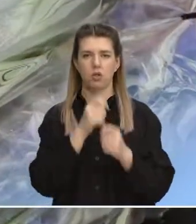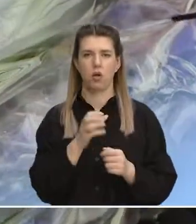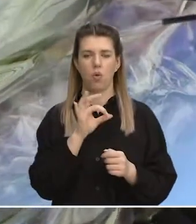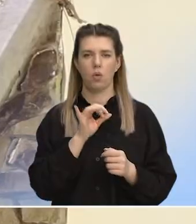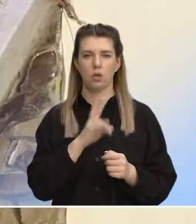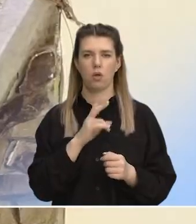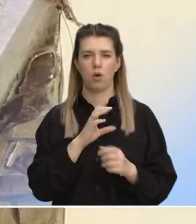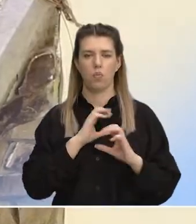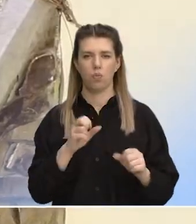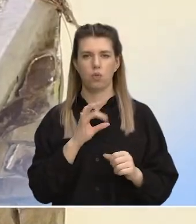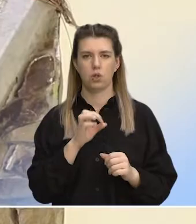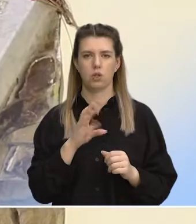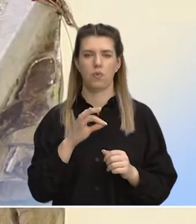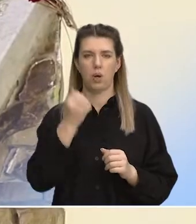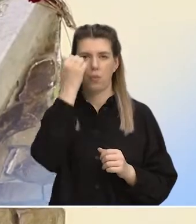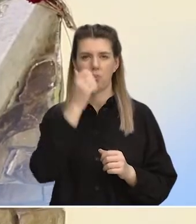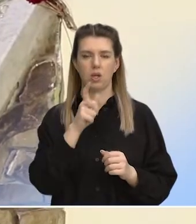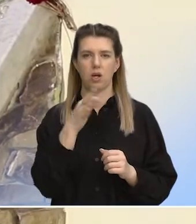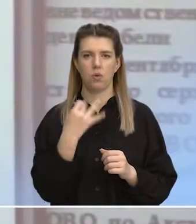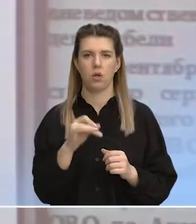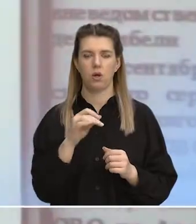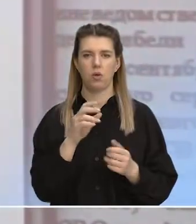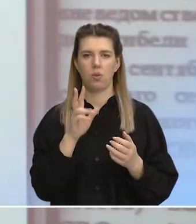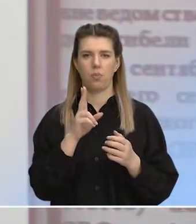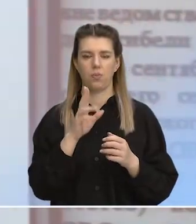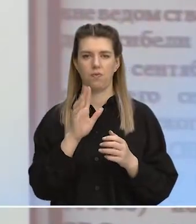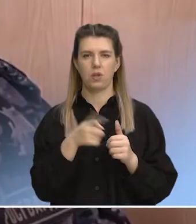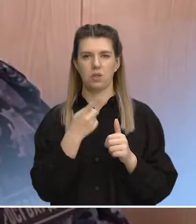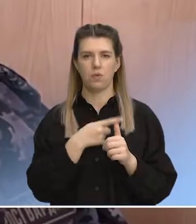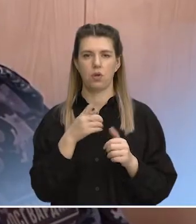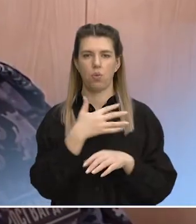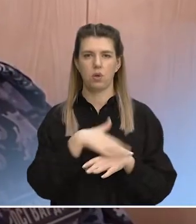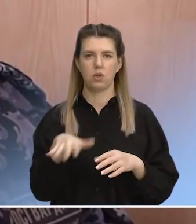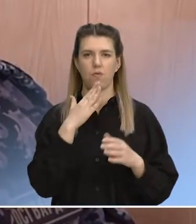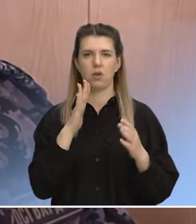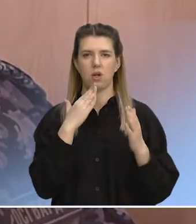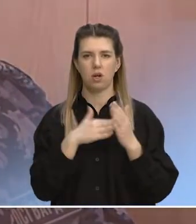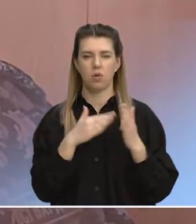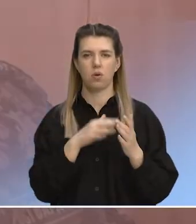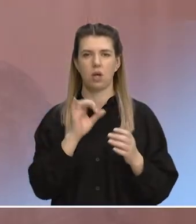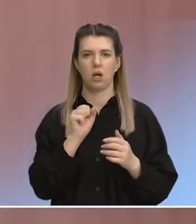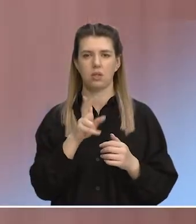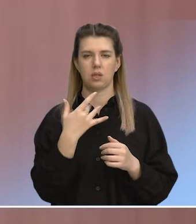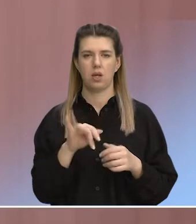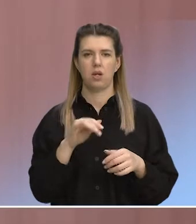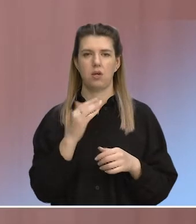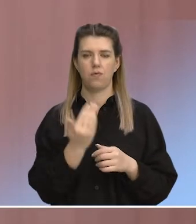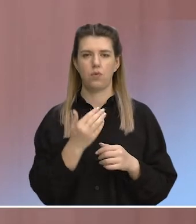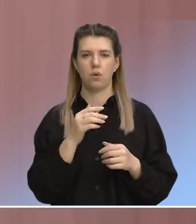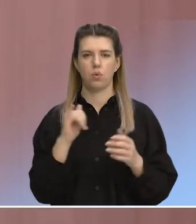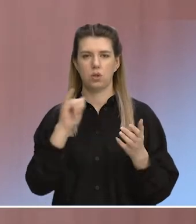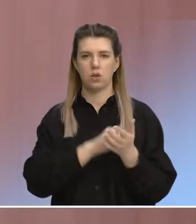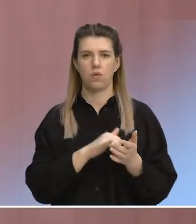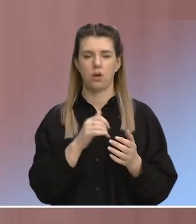награждены орденами мужества. Память о героях-правоохранителях увековечена в названиях улиц в Таганроге и Аксае, а также в их